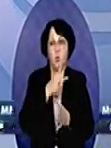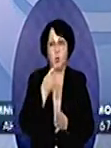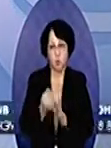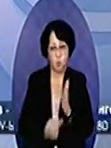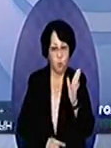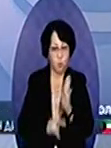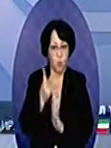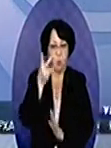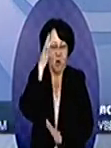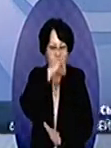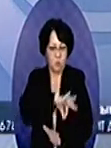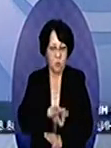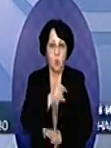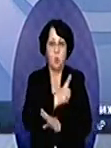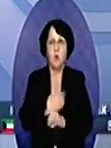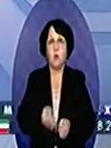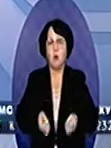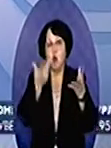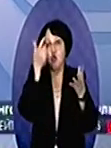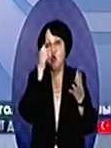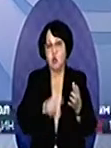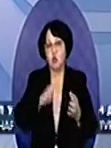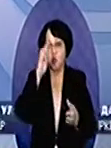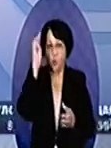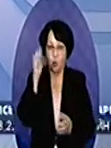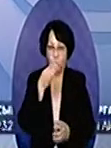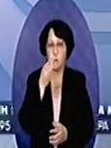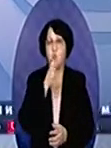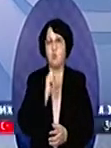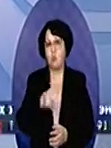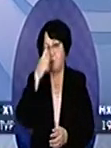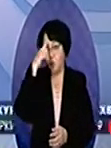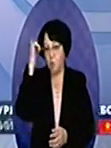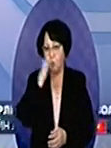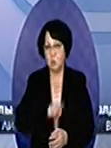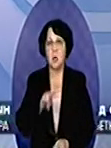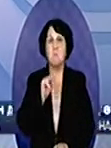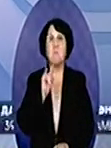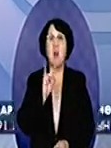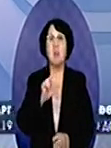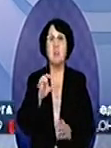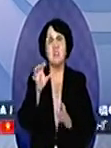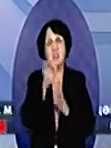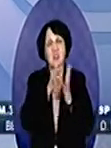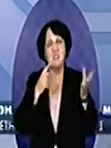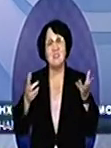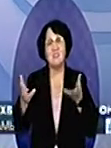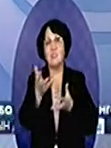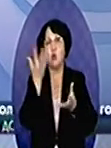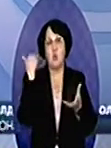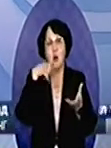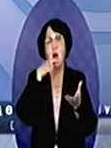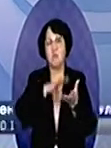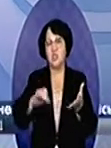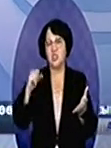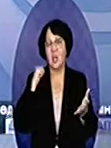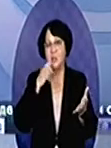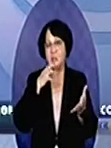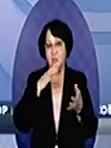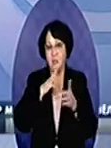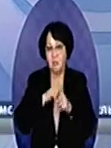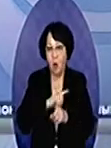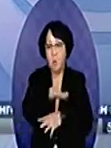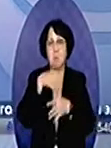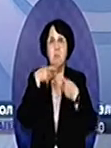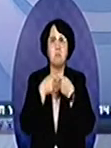олон улс хяналт тавих боломжтой болох нь. Тодорхойлбол Монгол улс Парисын хэлтсийн өмнө хүлээсэн үүрэг амлалтаа хэрхэн биелүүлж байна вэ? Өөр амьсгалын өөрчлөлтийн